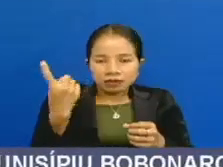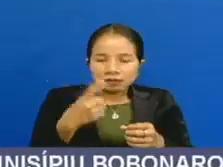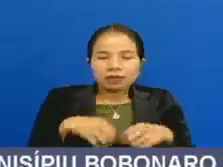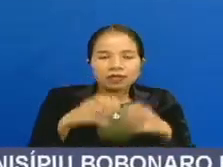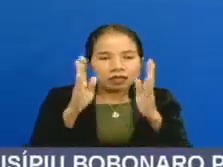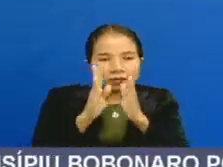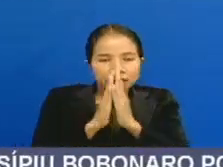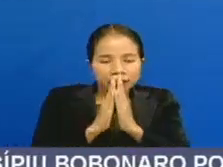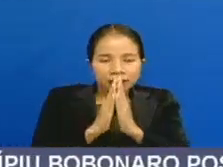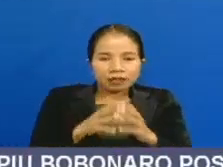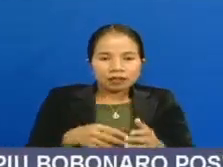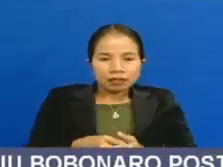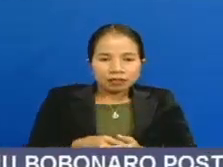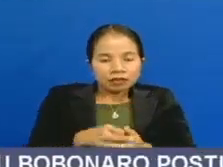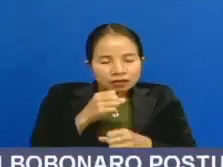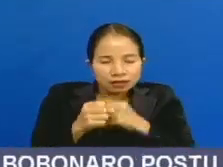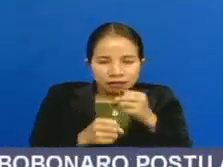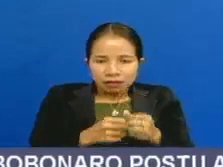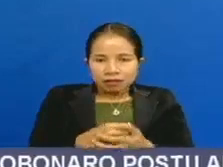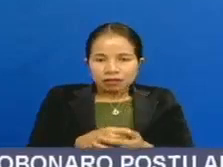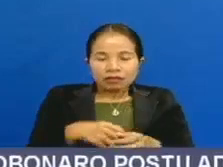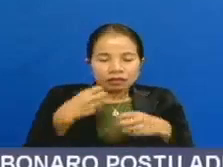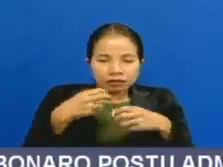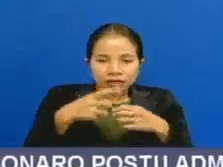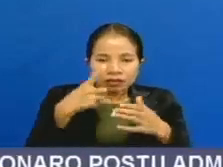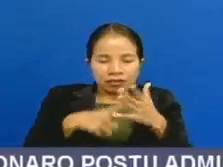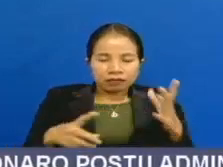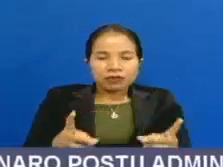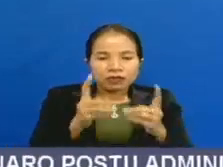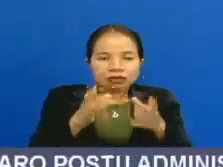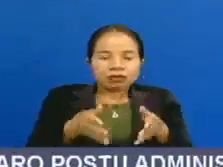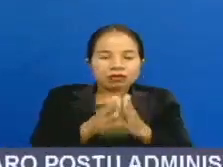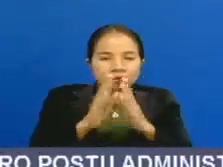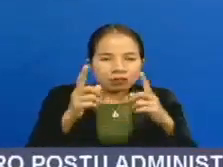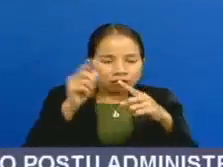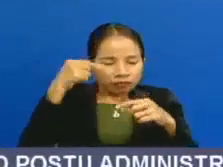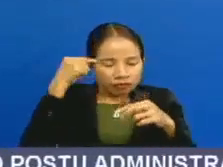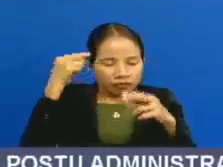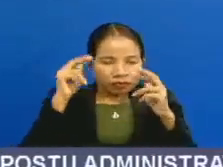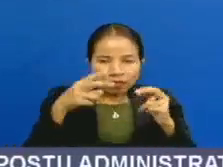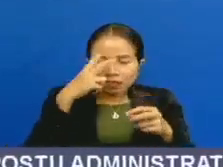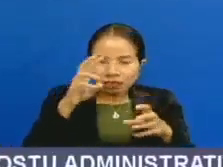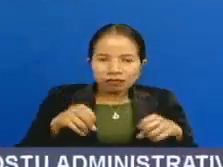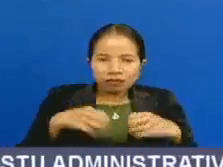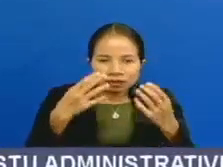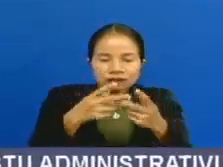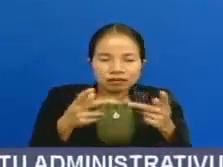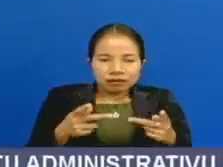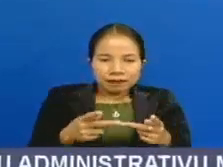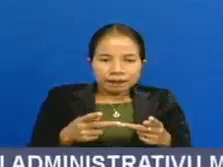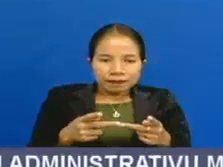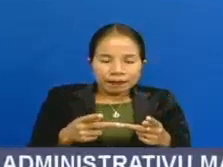husu sirane senoterus entan tamane husu leliu ita ten husu parte governo sira ten ki tamata o insame instalasaun liu